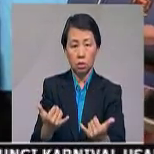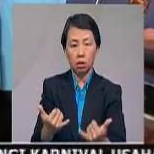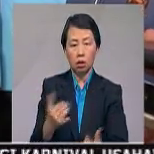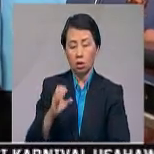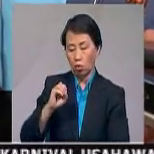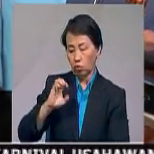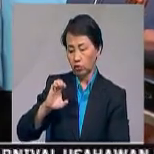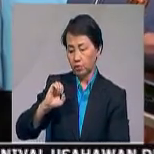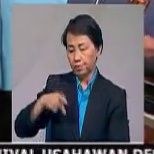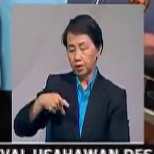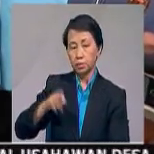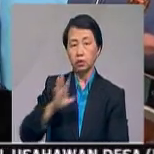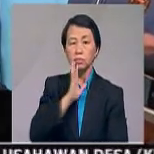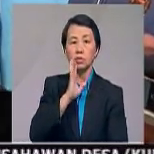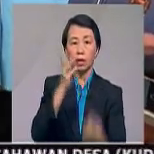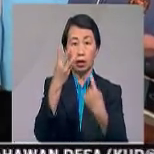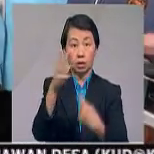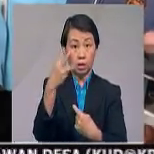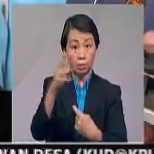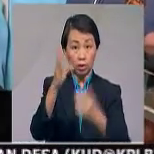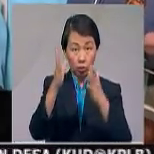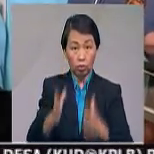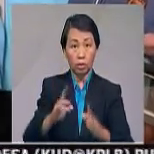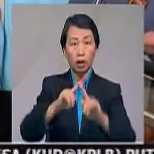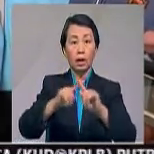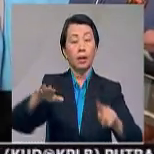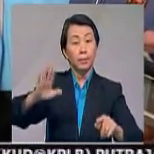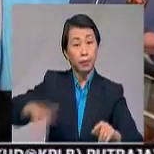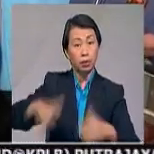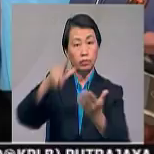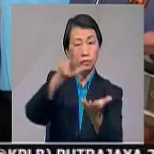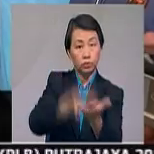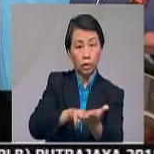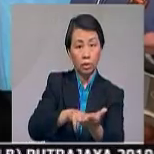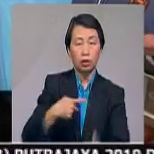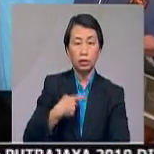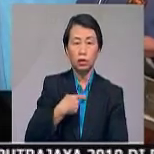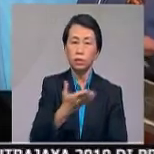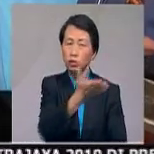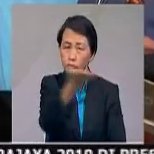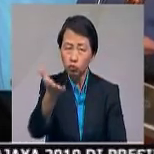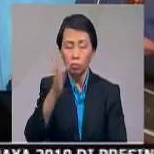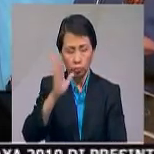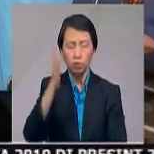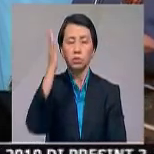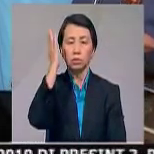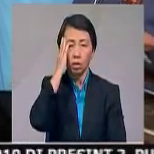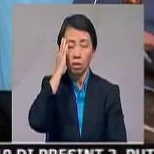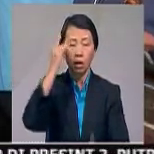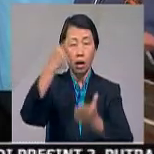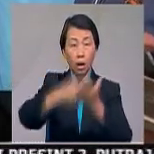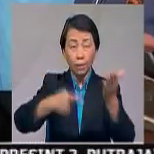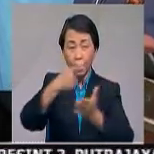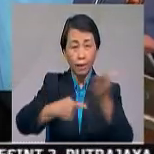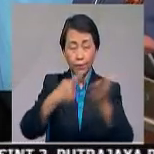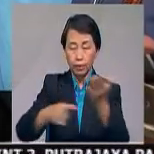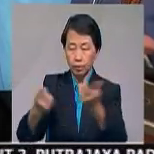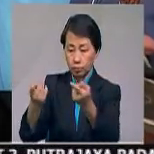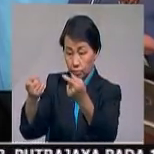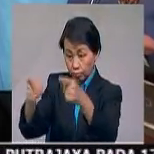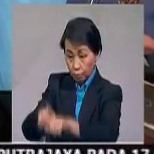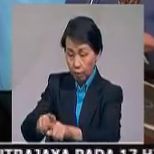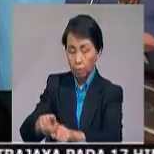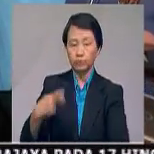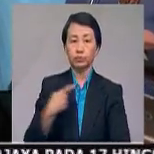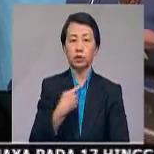kata 16 orang tapi belum lagi disahkan. Jadi kita semua mesti sedar, mesti menyedari dan apa-apa pun berlaku,